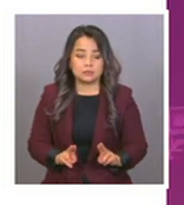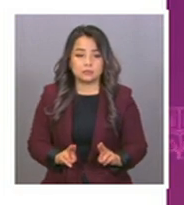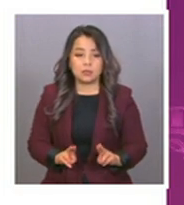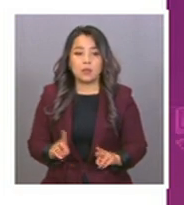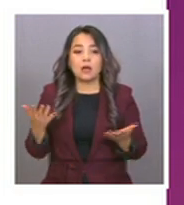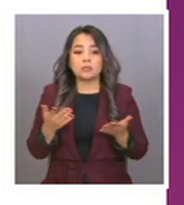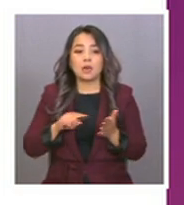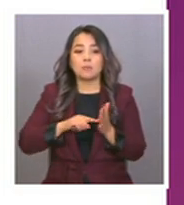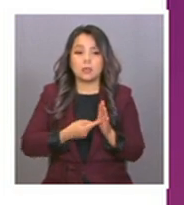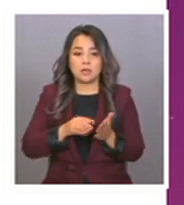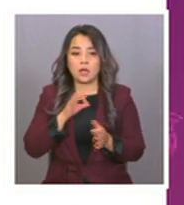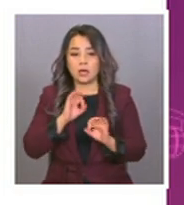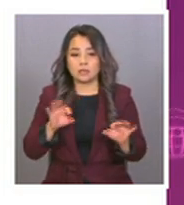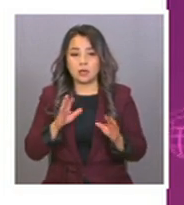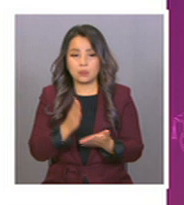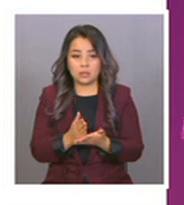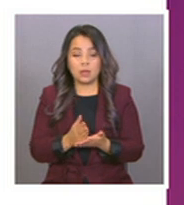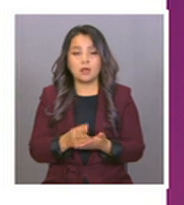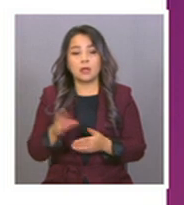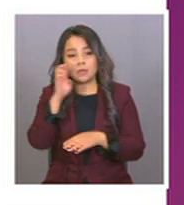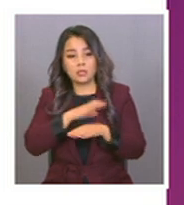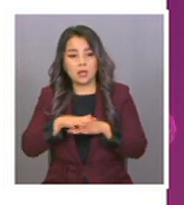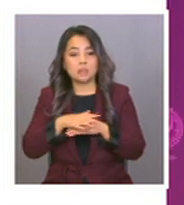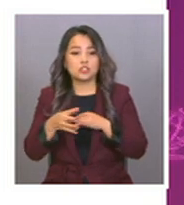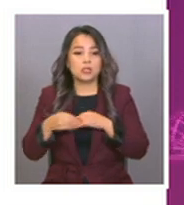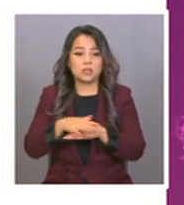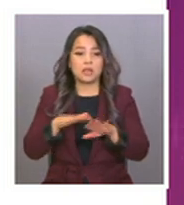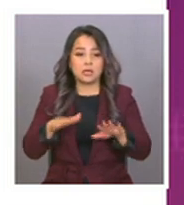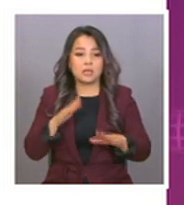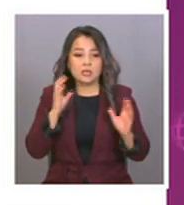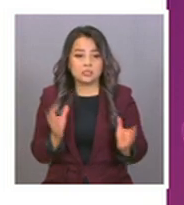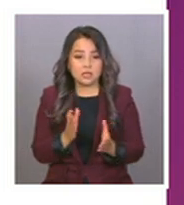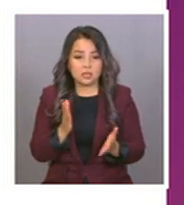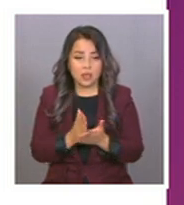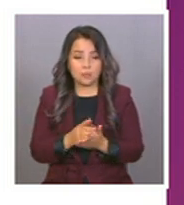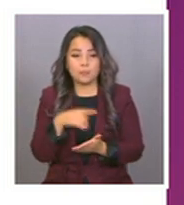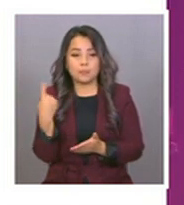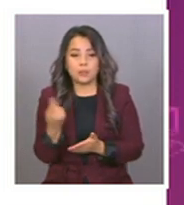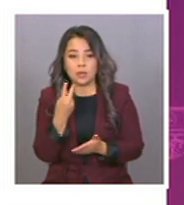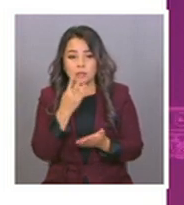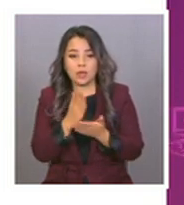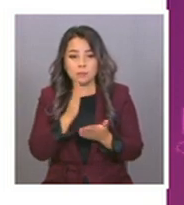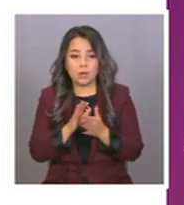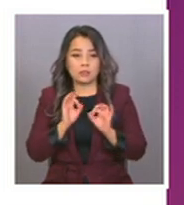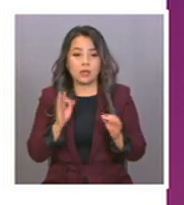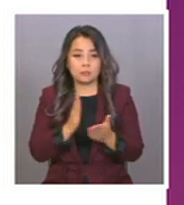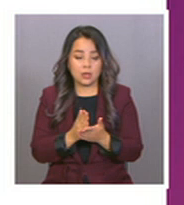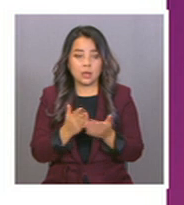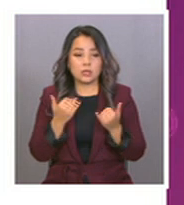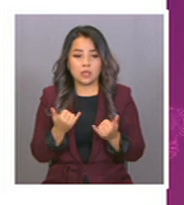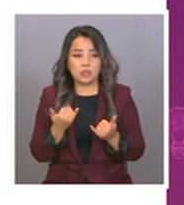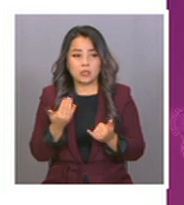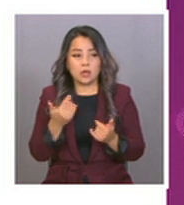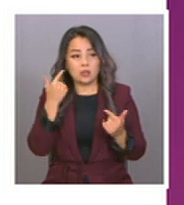мақсатпен айтылды? Елді, жерді сақтасын, бірлік бітімді болсын деп. Келесі шешендік сөзде